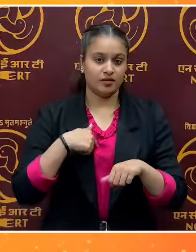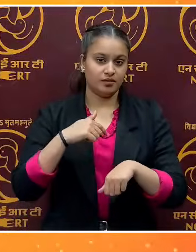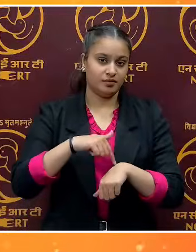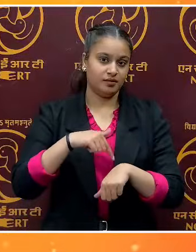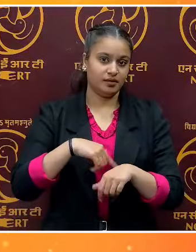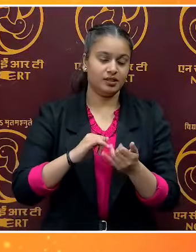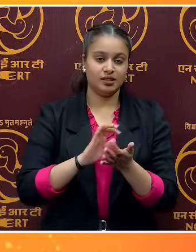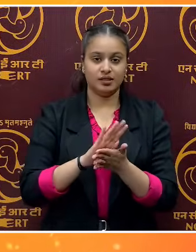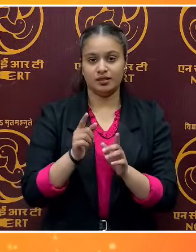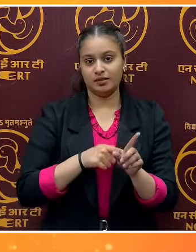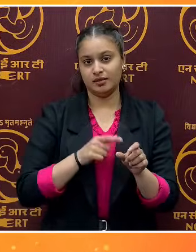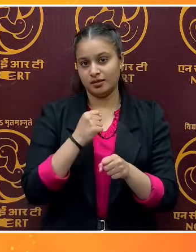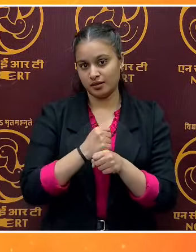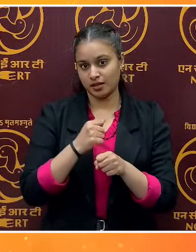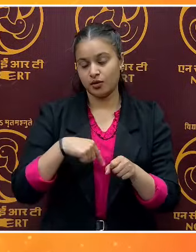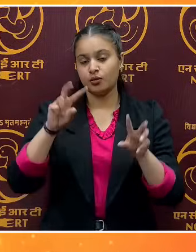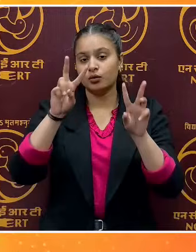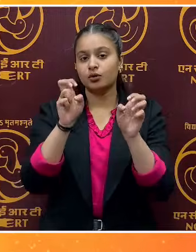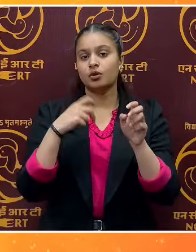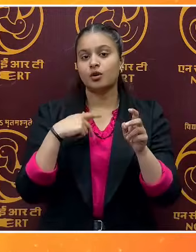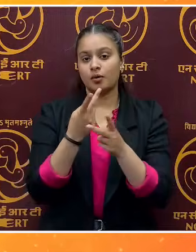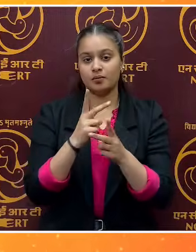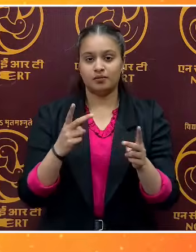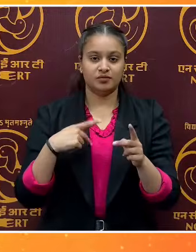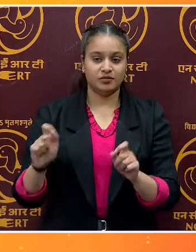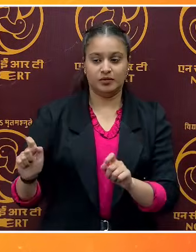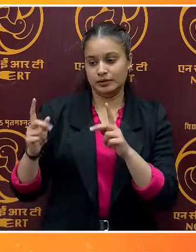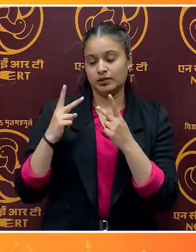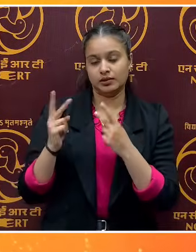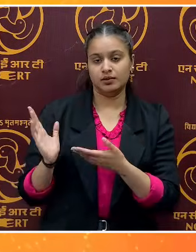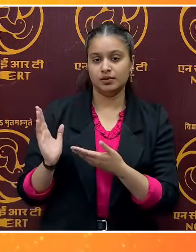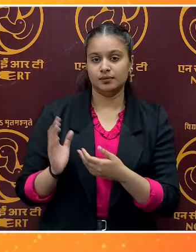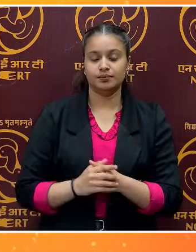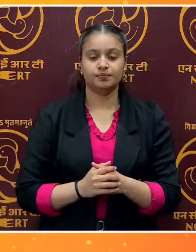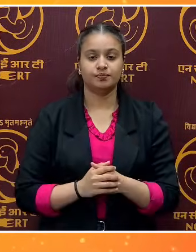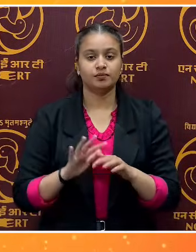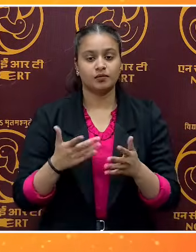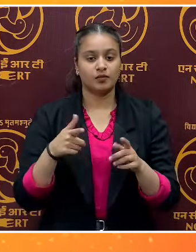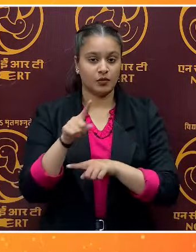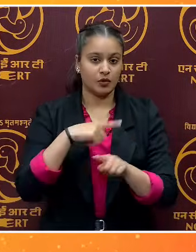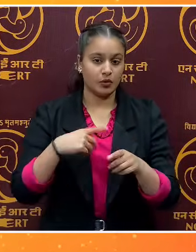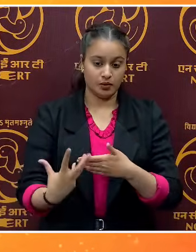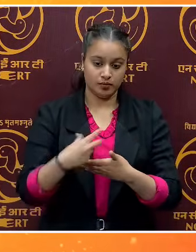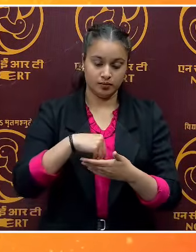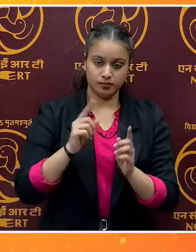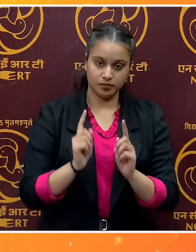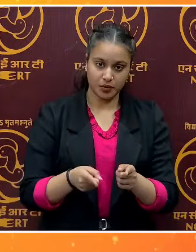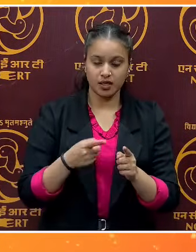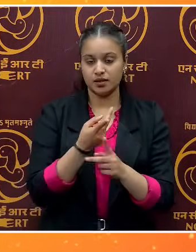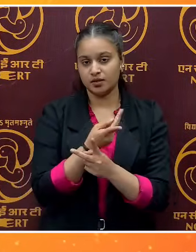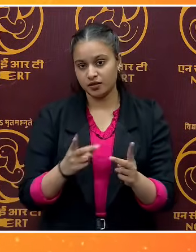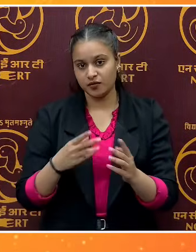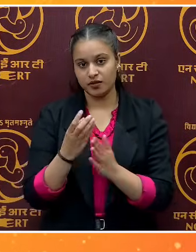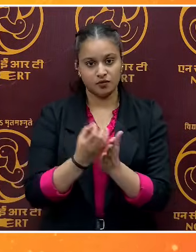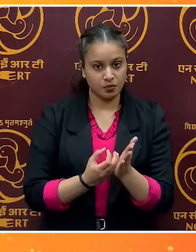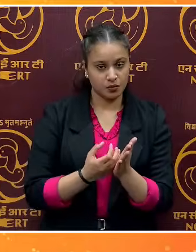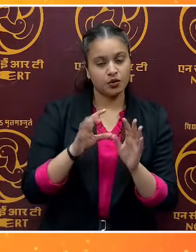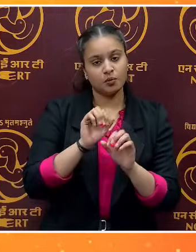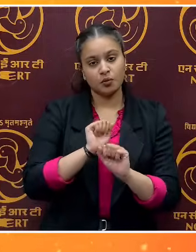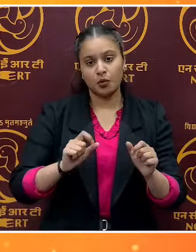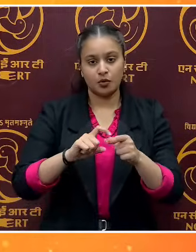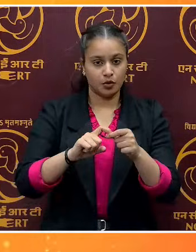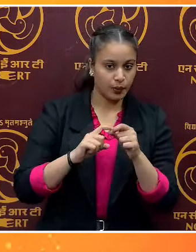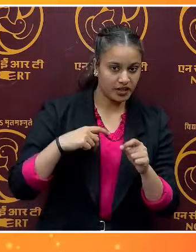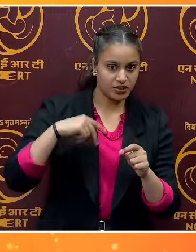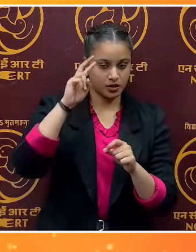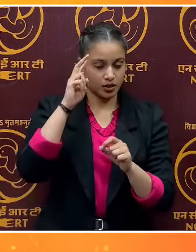सेशन का, एंड द टॉपिक इज सेटिंग रियलिस्टिक गोल्स ड्यूरिंग एग्जामिनेशंस. सो बी अ पार्ट ऑफ ऑल दीज programs with all your queries